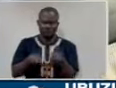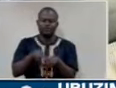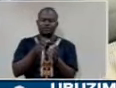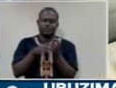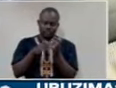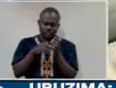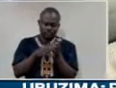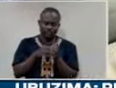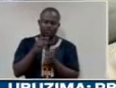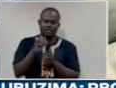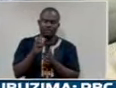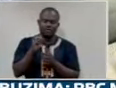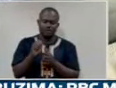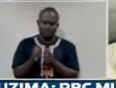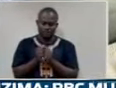nk'amaji ya pome